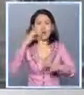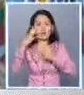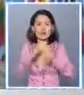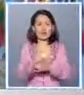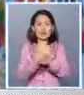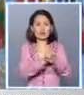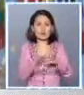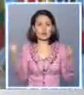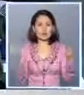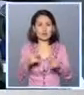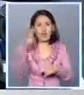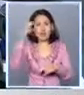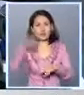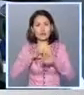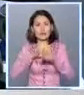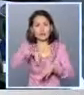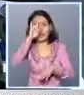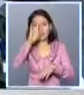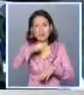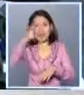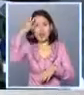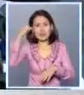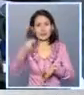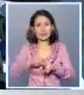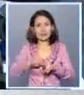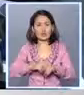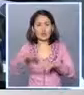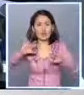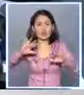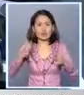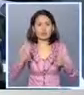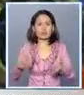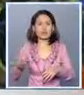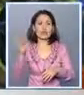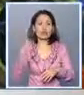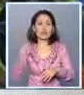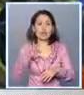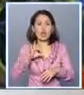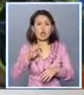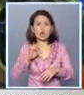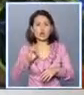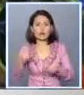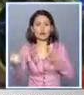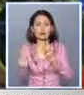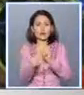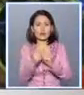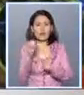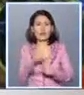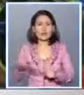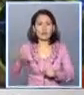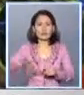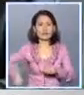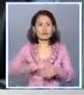жаһандық ынтымақтастық қажет. Брюссельде Қазақстанның Бельгия мен Люксембургтегі төтенше және өкілетті елшісі Ерік Өтембаевпен кездесу